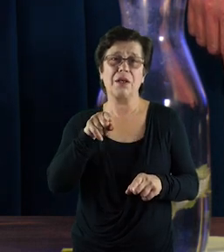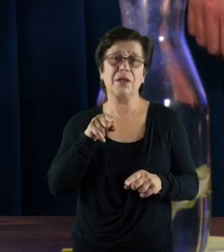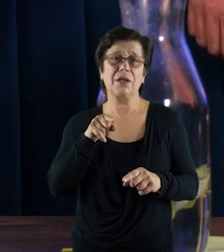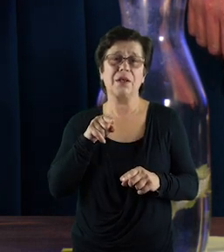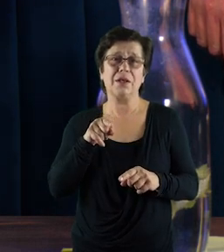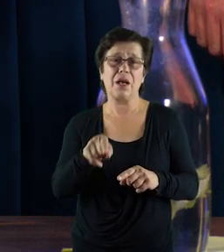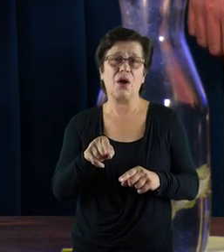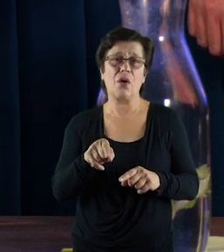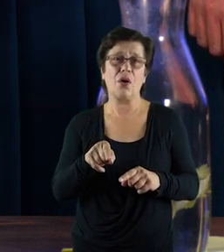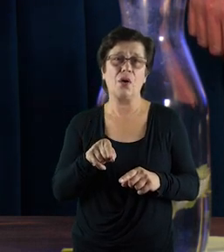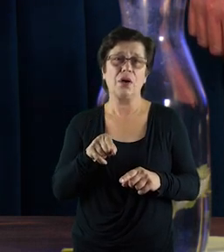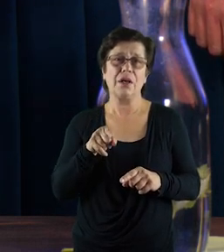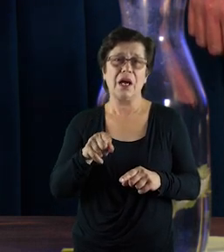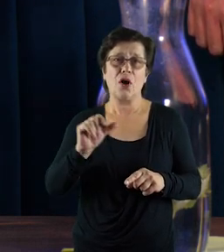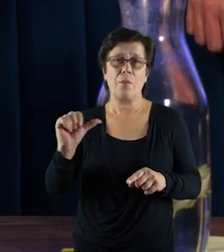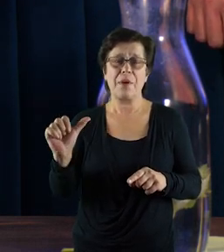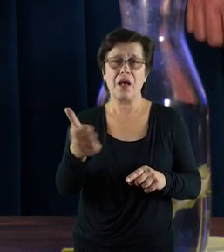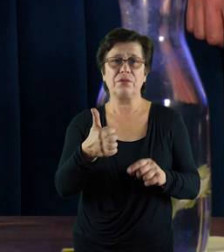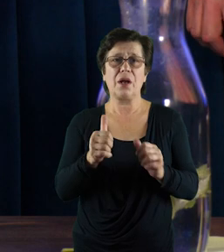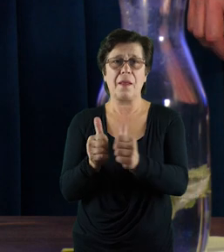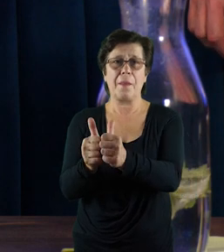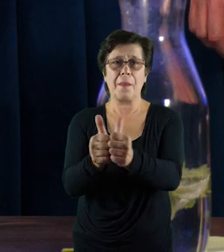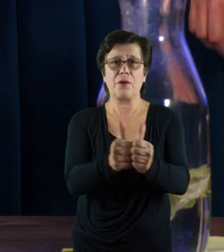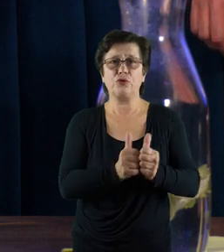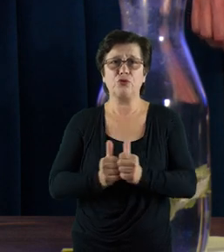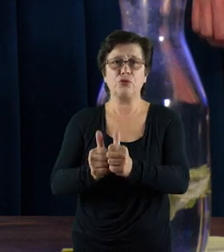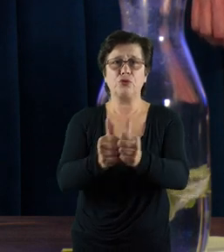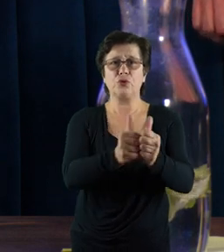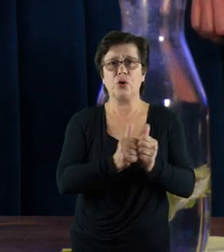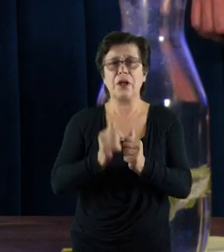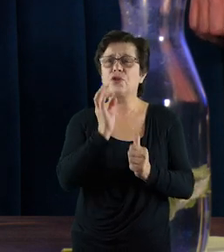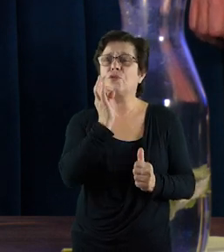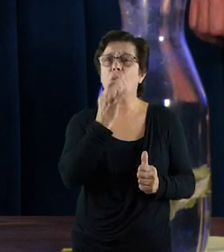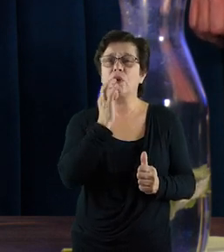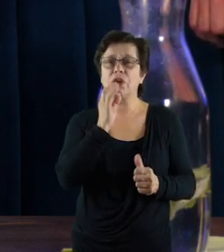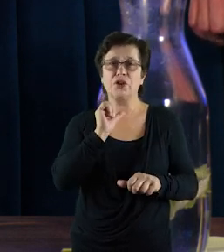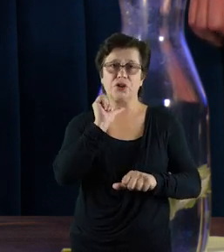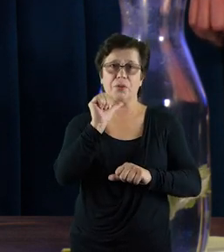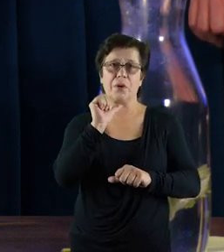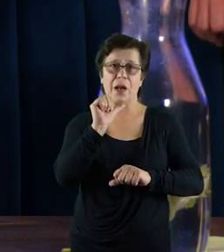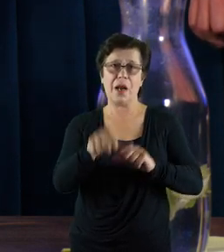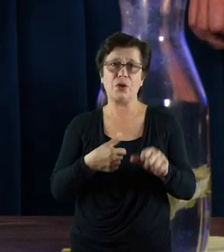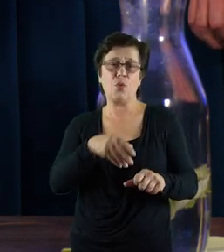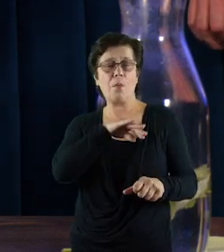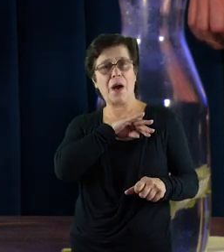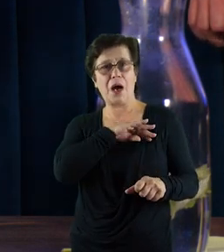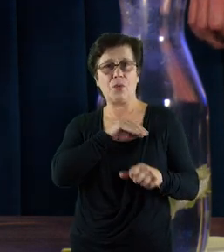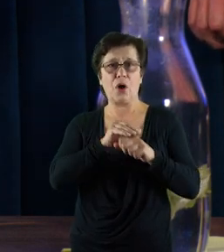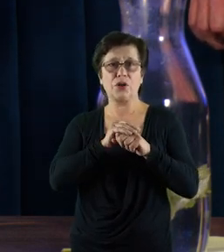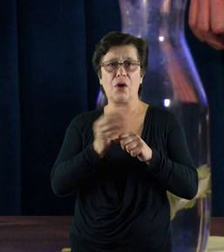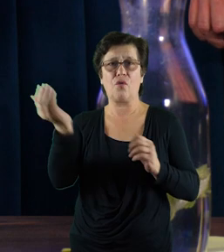Scott Nicówny, czyli jego pierwszej narzeczonej, takiej chyba z takich młodzieńczych lat. Ona zginęła w Tatrach,